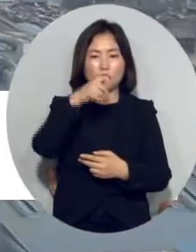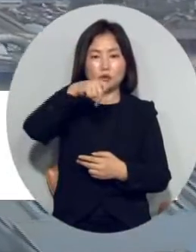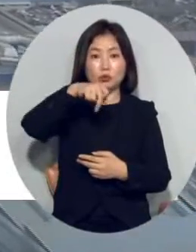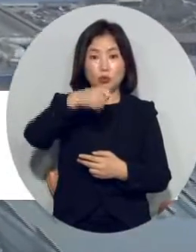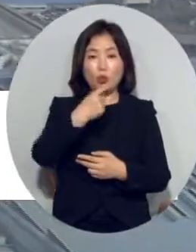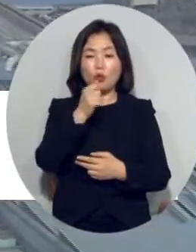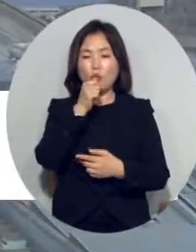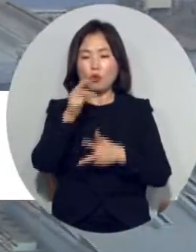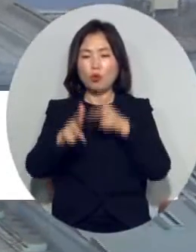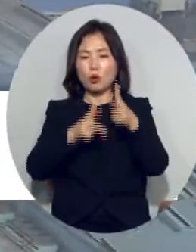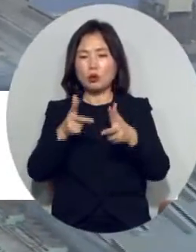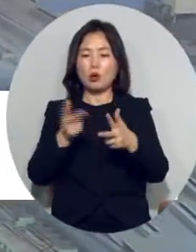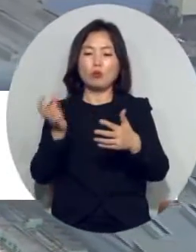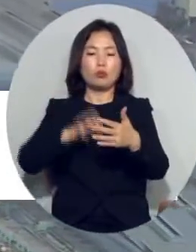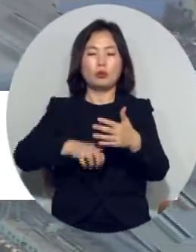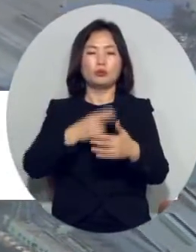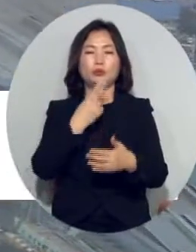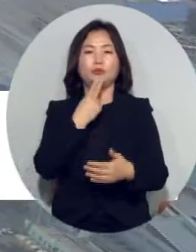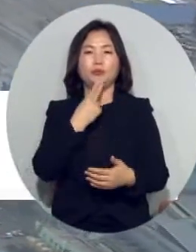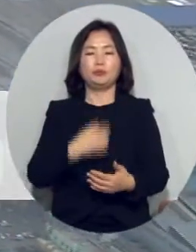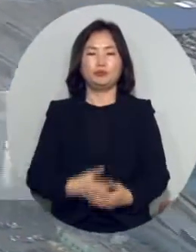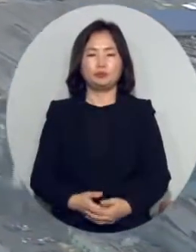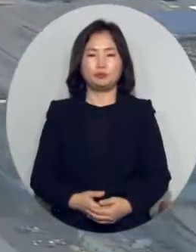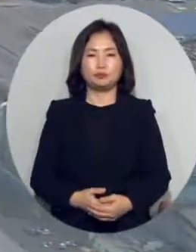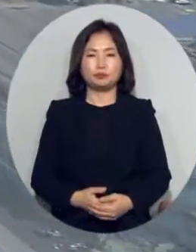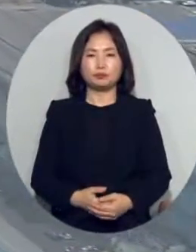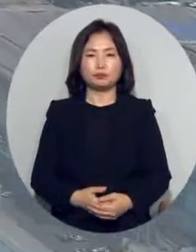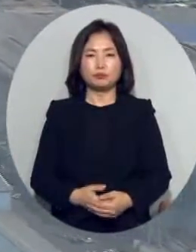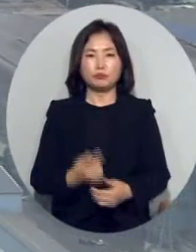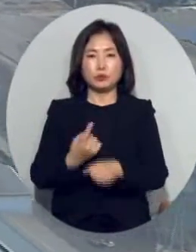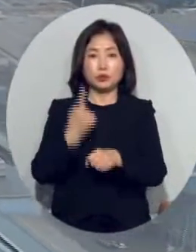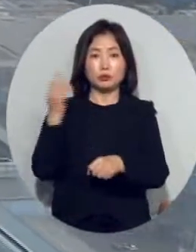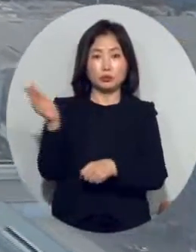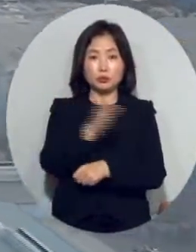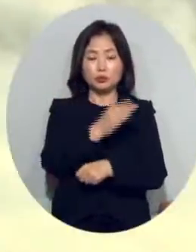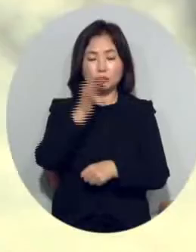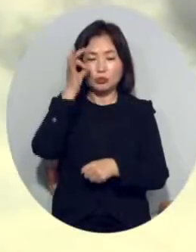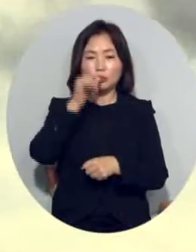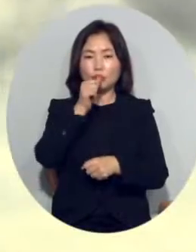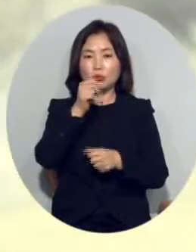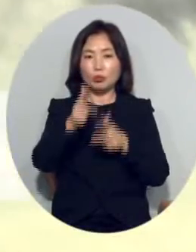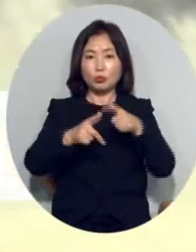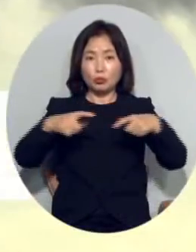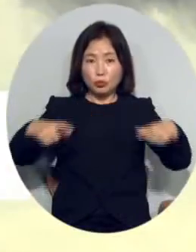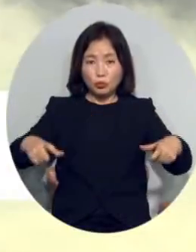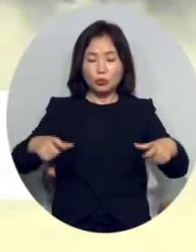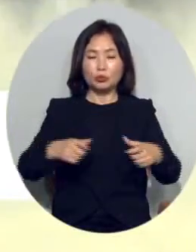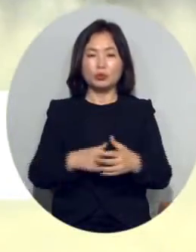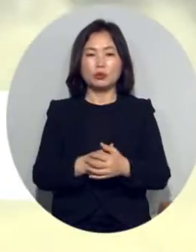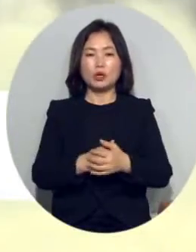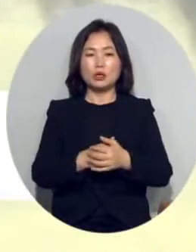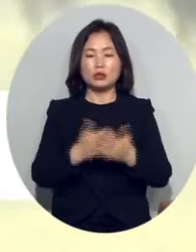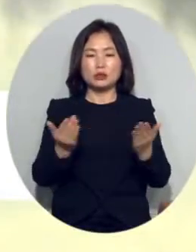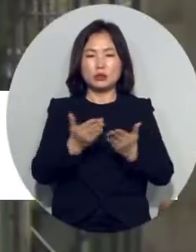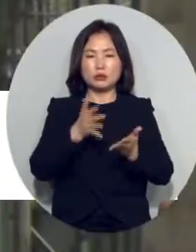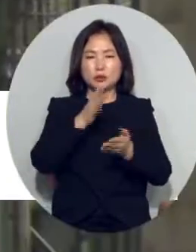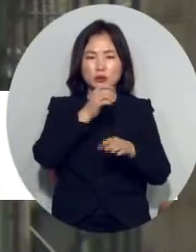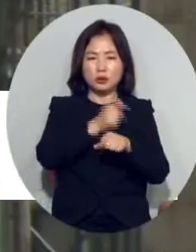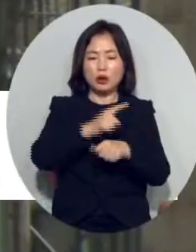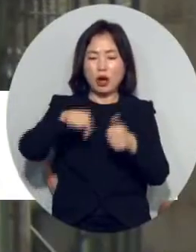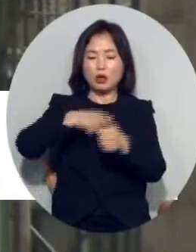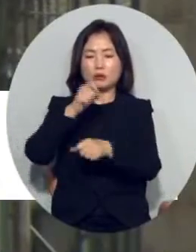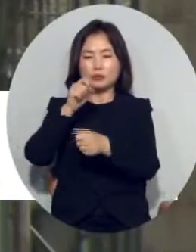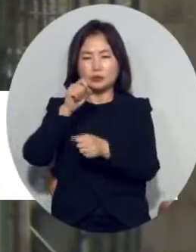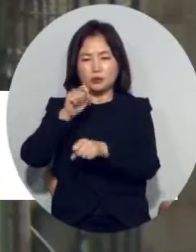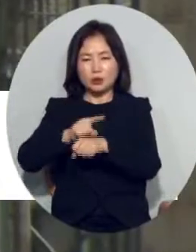공단은 여기에 전혀 포함되지 않았습니다 지난해 부터 포함 철강 공단 등을 중심으로 직업성 환경성 암